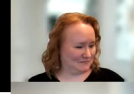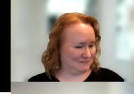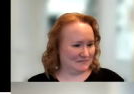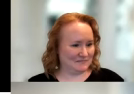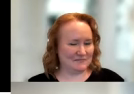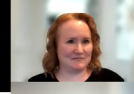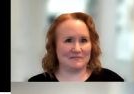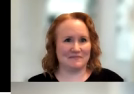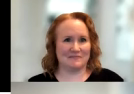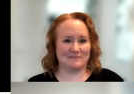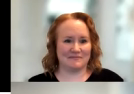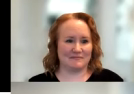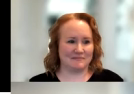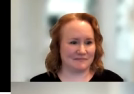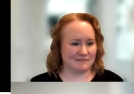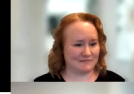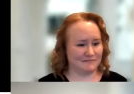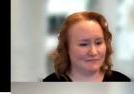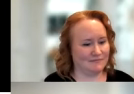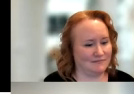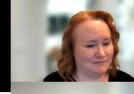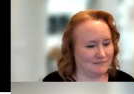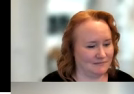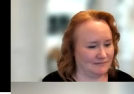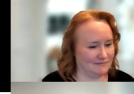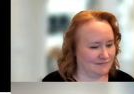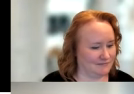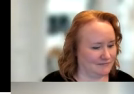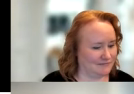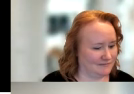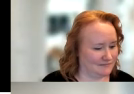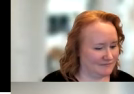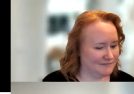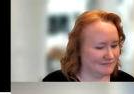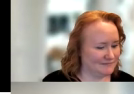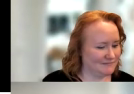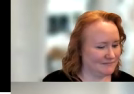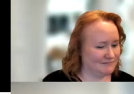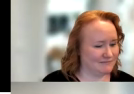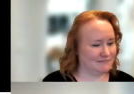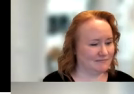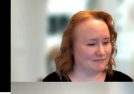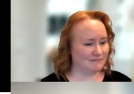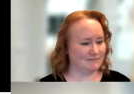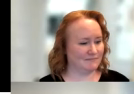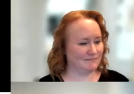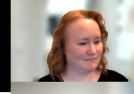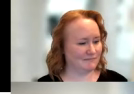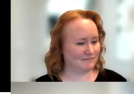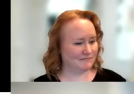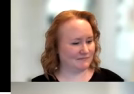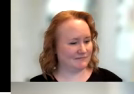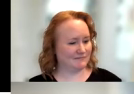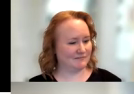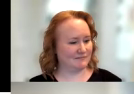gang presentasjonen, og vi tenkte litt at vi kan jo samle sammen litt spørsmål til pausen, eller også avslutning. Vi